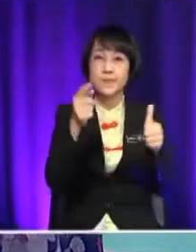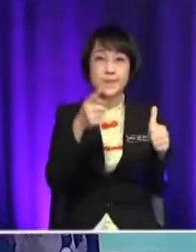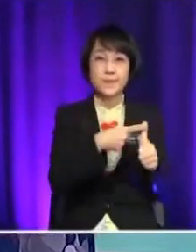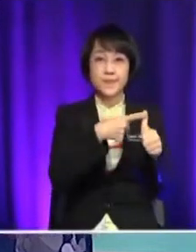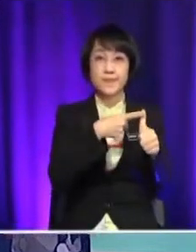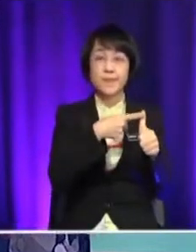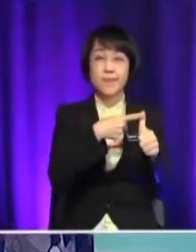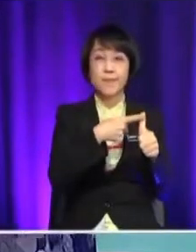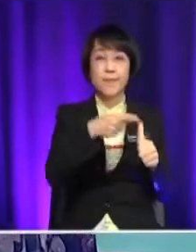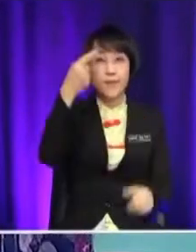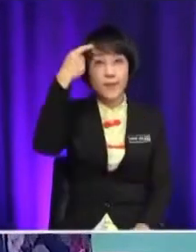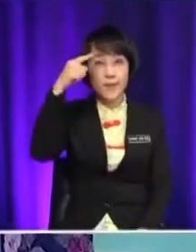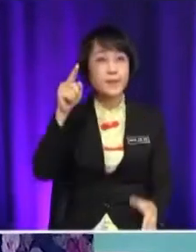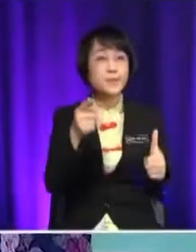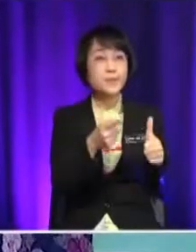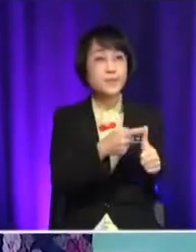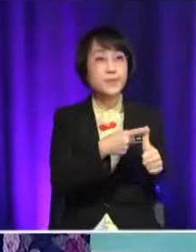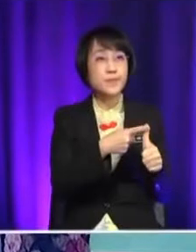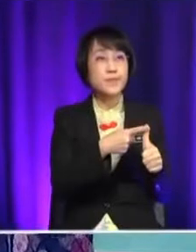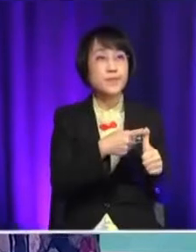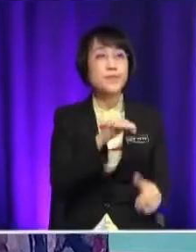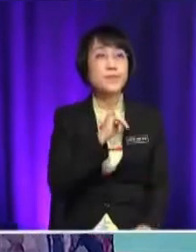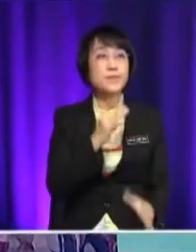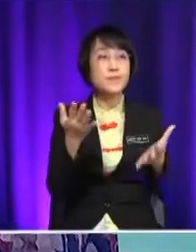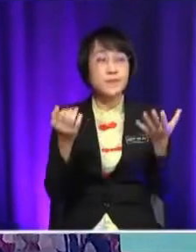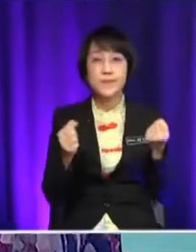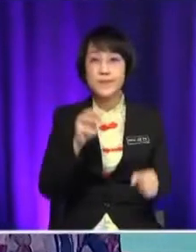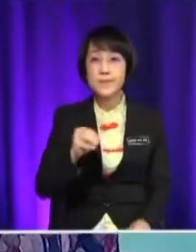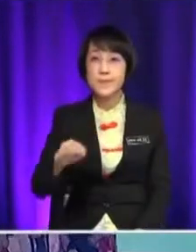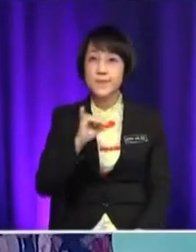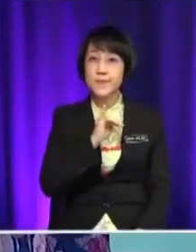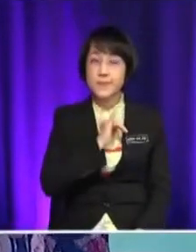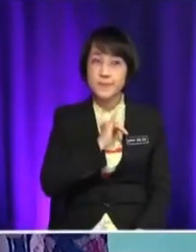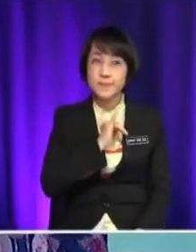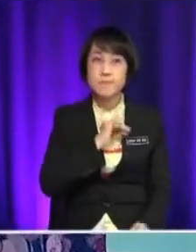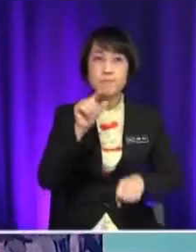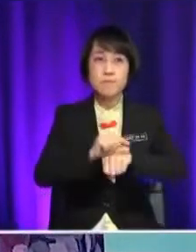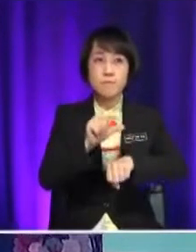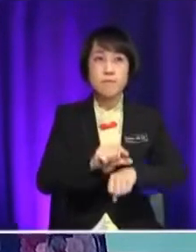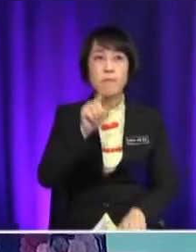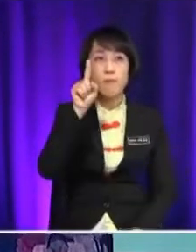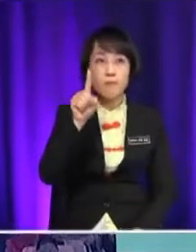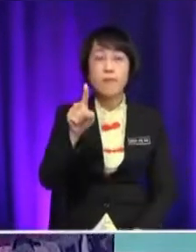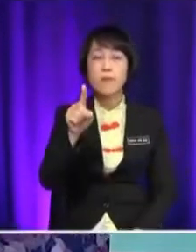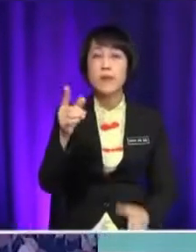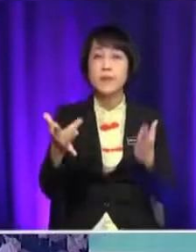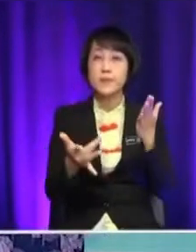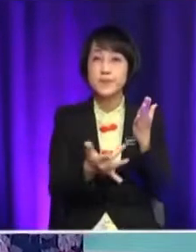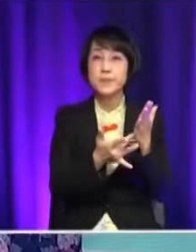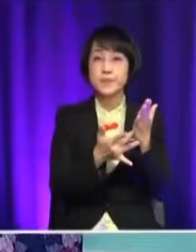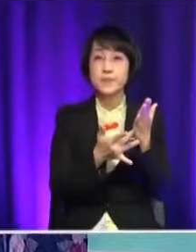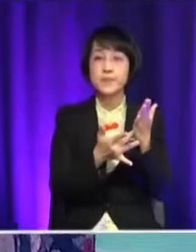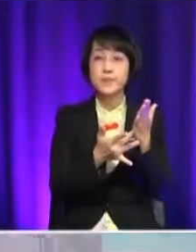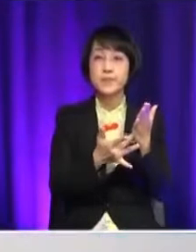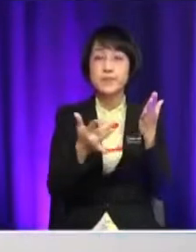Ya, untuk bahan satu ni, saya nak anak murid saya mengaplikasikan satu teknik, Mira. Ya, tekniknya